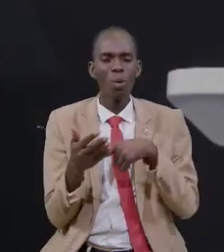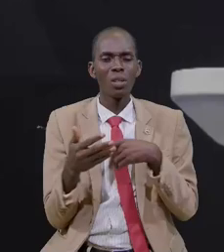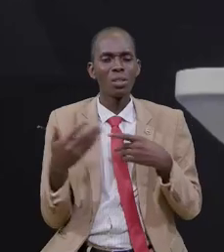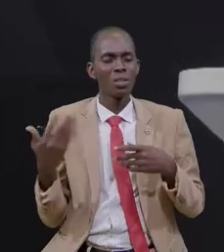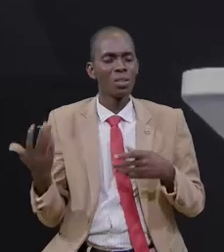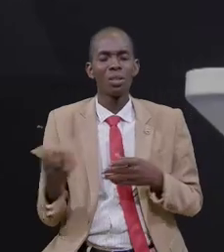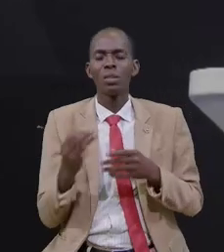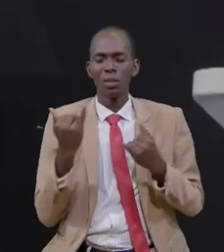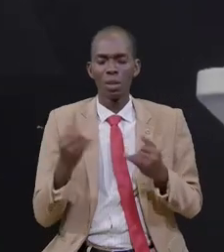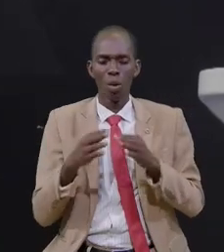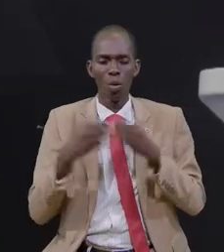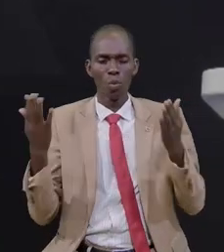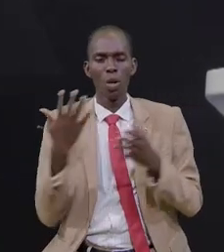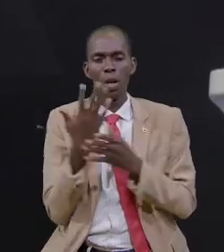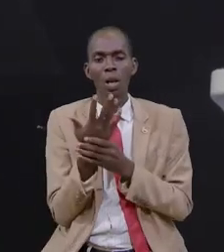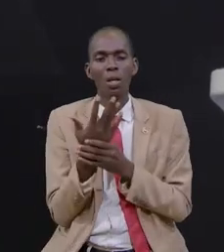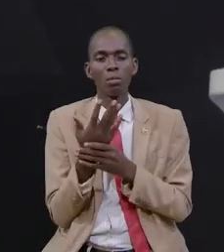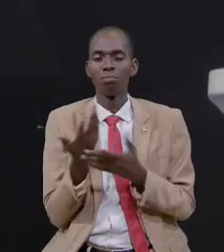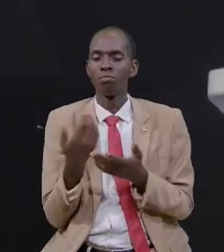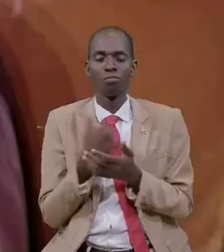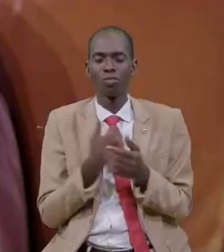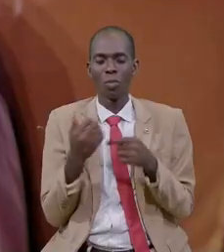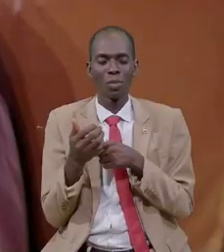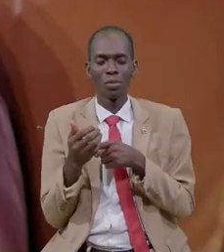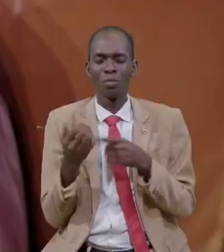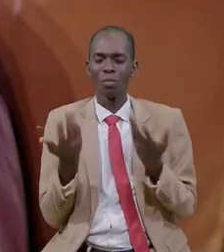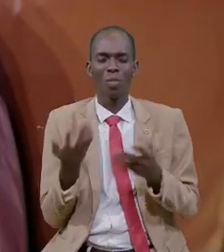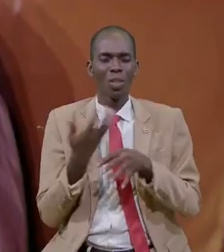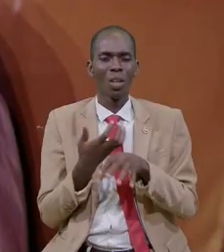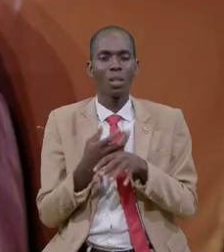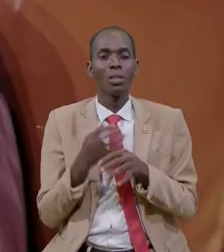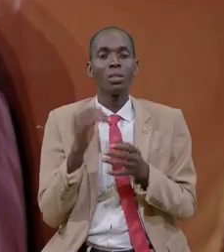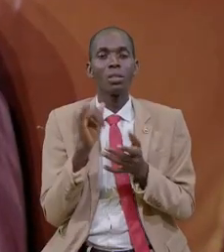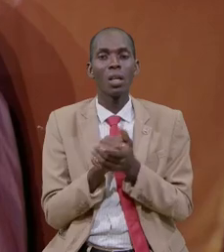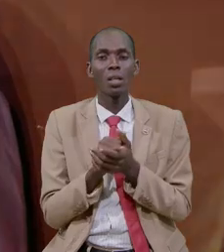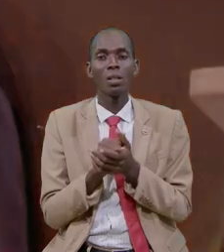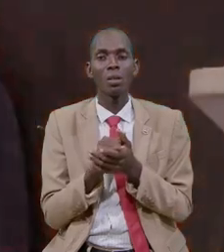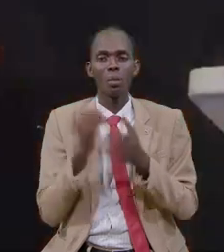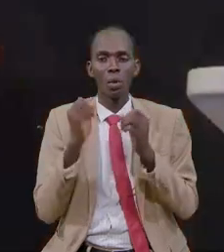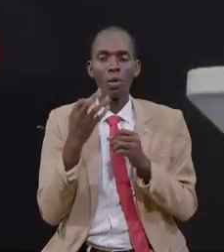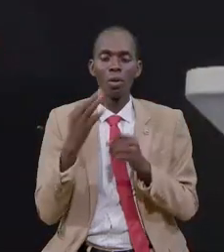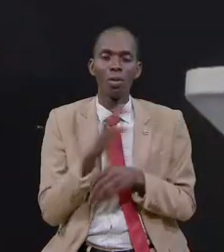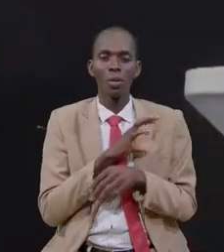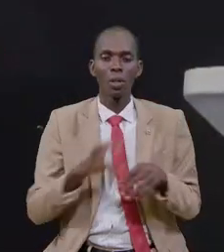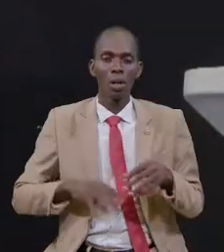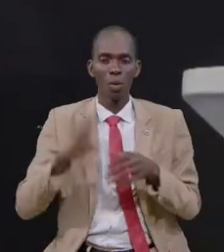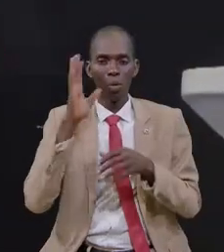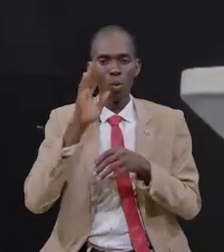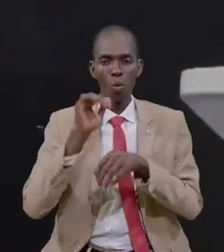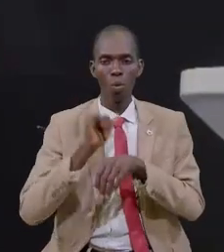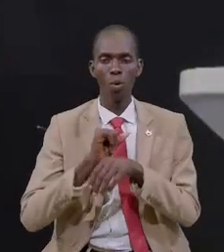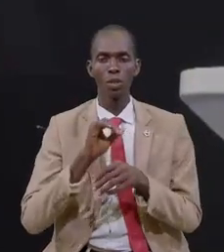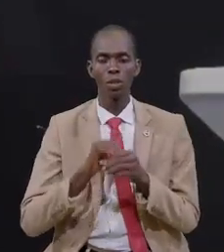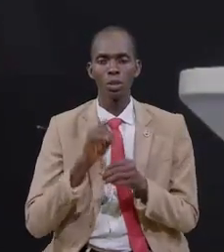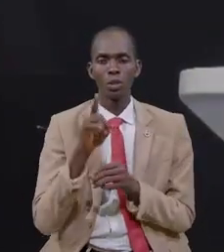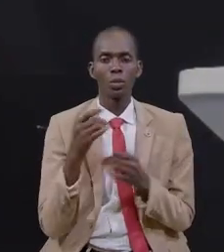dure. Cette dureté, cette raideur, la puissance de Christ va agir dans tes os ce soir. Et quand